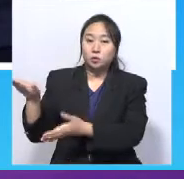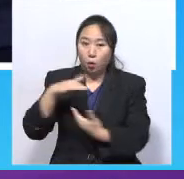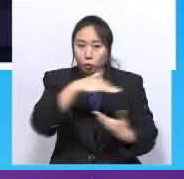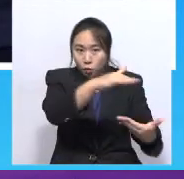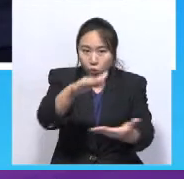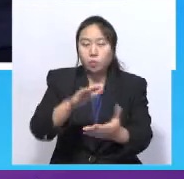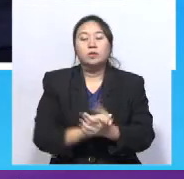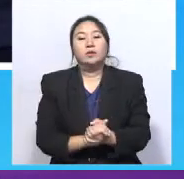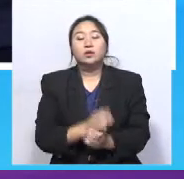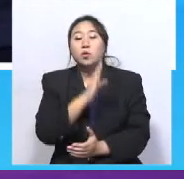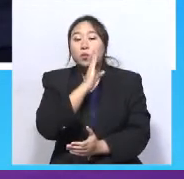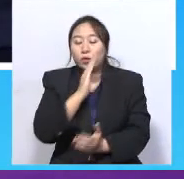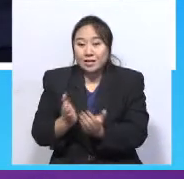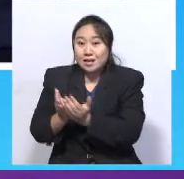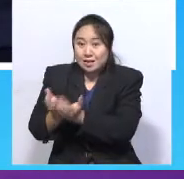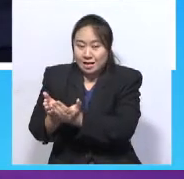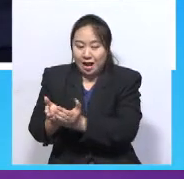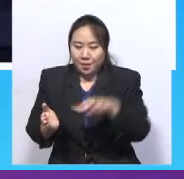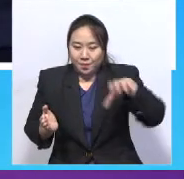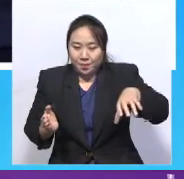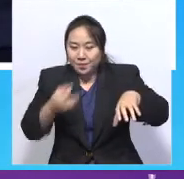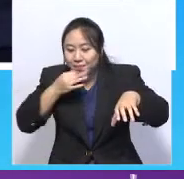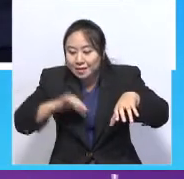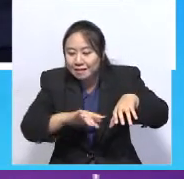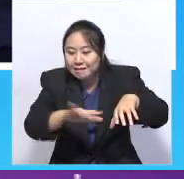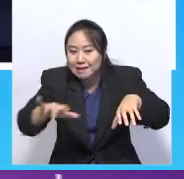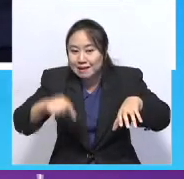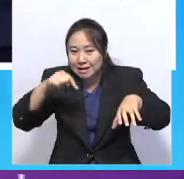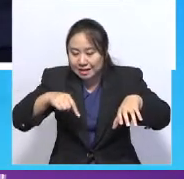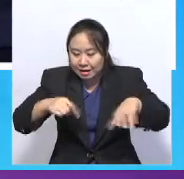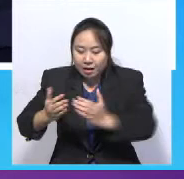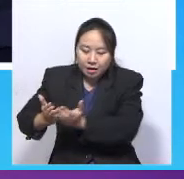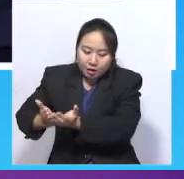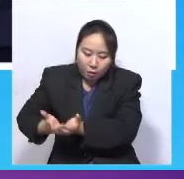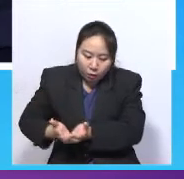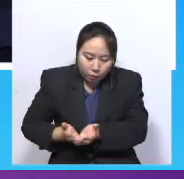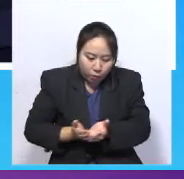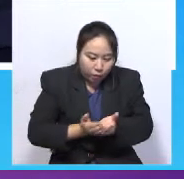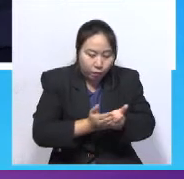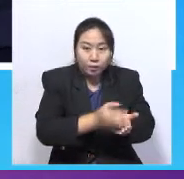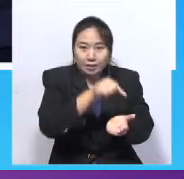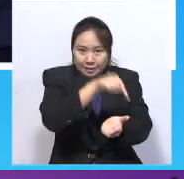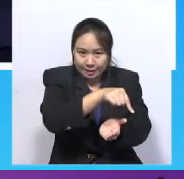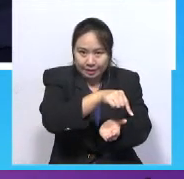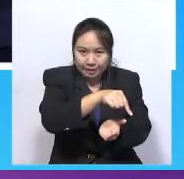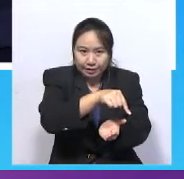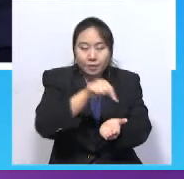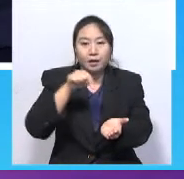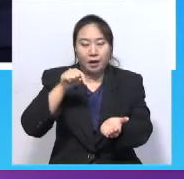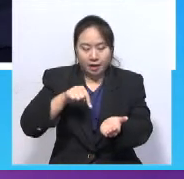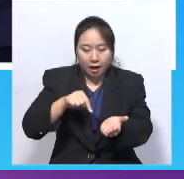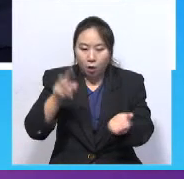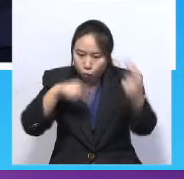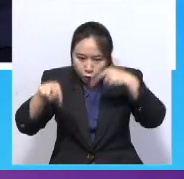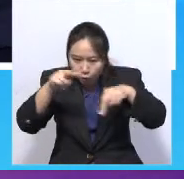เมื่อเรือมาเทียบท่าเนี่ยทางเรือสินค้าเนี่ยกับตัวของท่าเทียบเรือเนี่ยก็ไปตรวจสอบร่